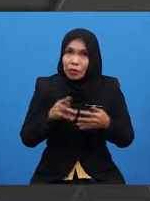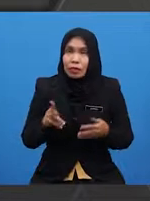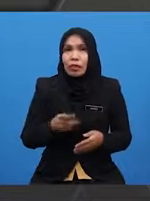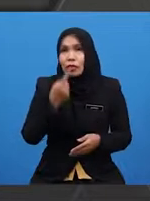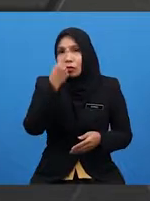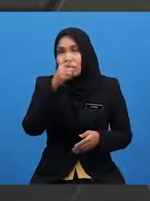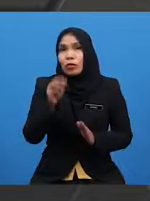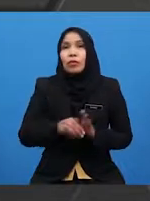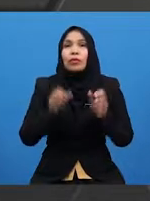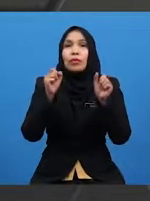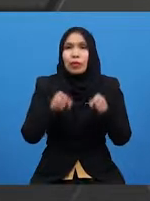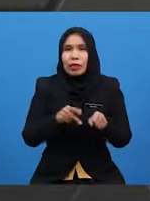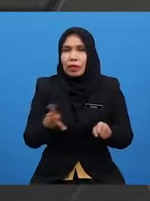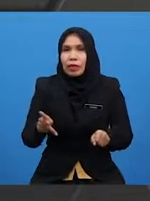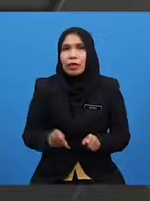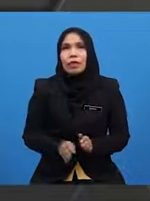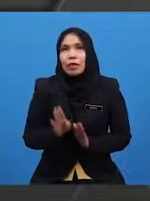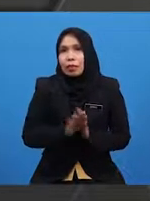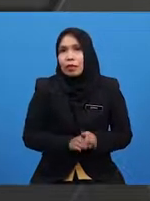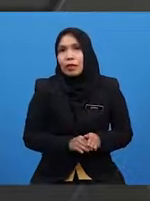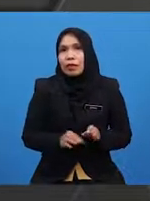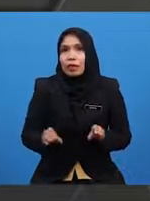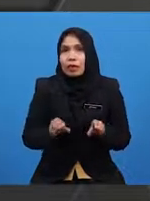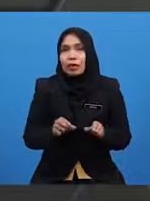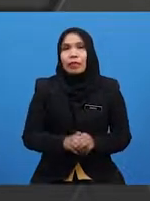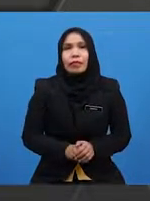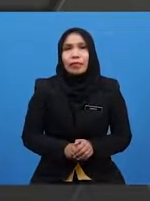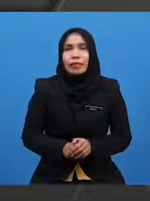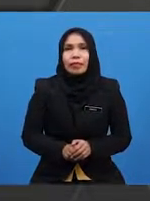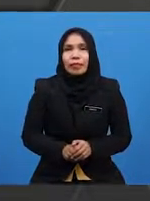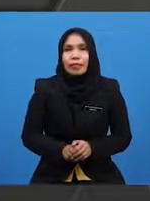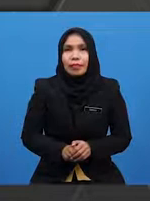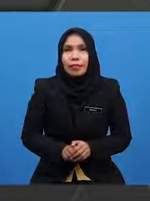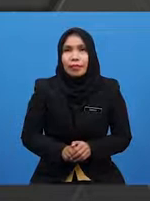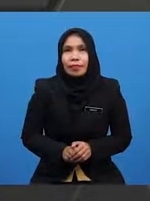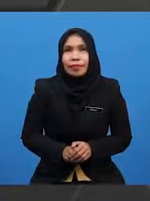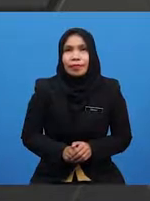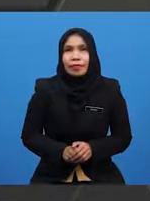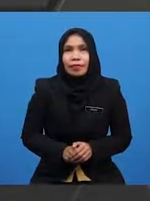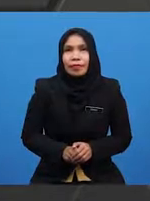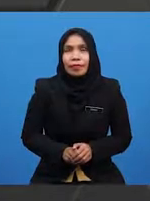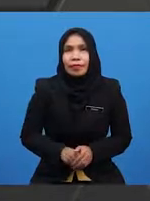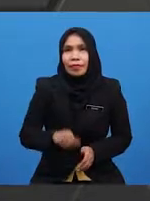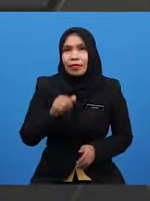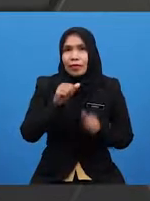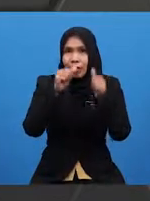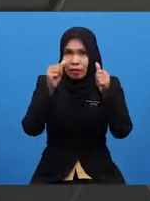untuk membolehkannya bergerak, berputar, atau berombak. Arca